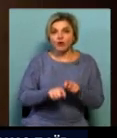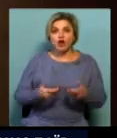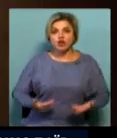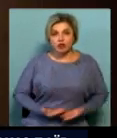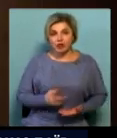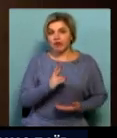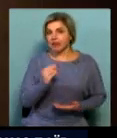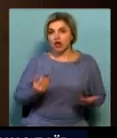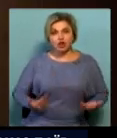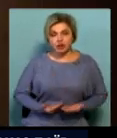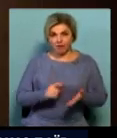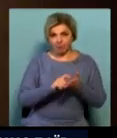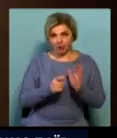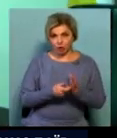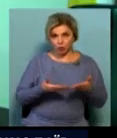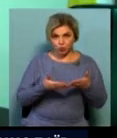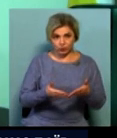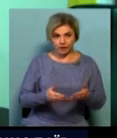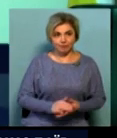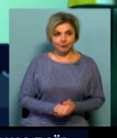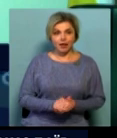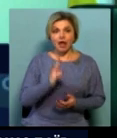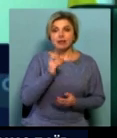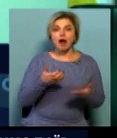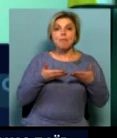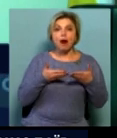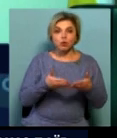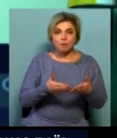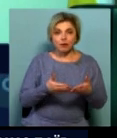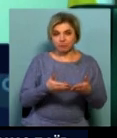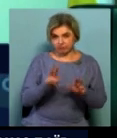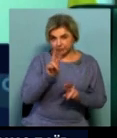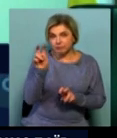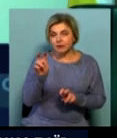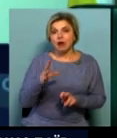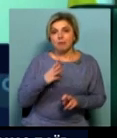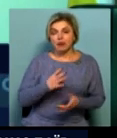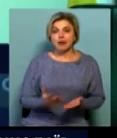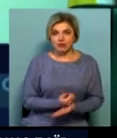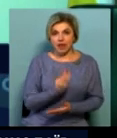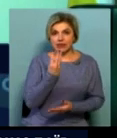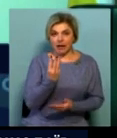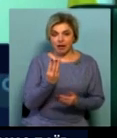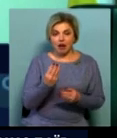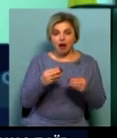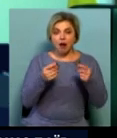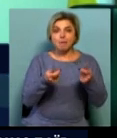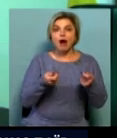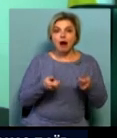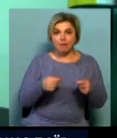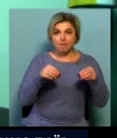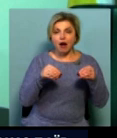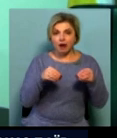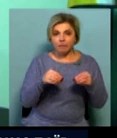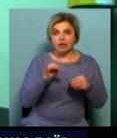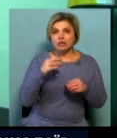нежитлових приміщень судна. На палубі А під стольовим просторем було знайдено три пакетики